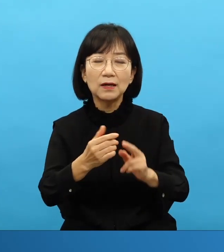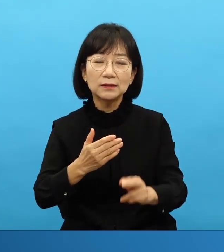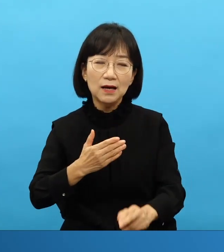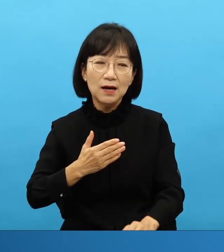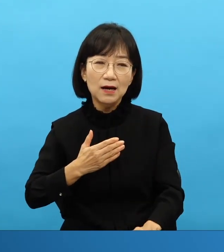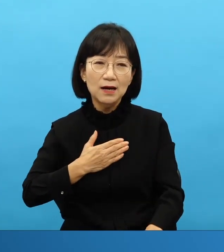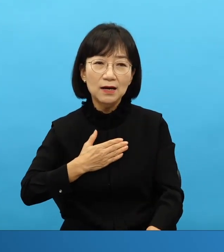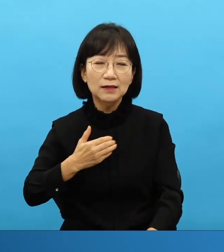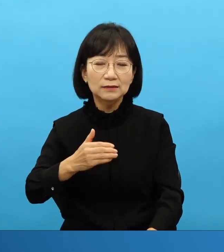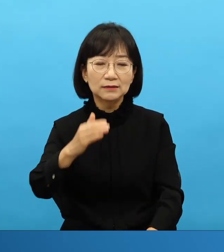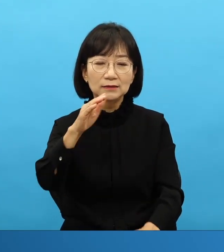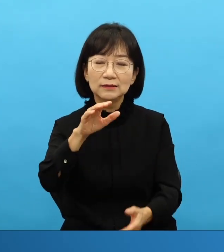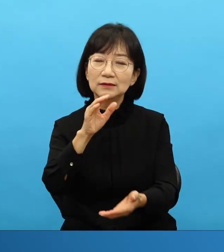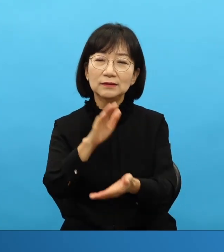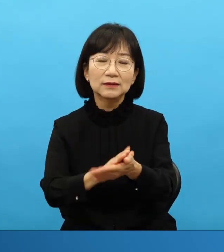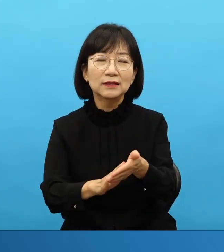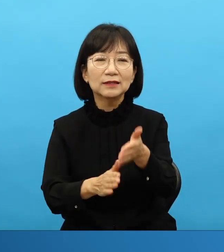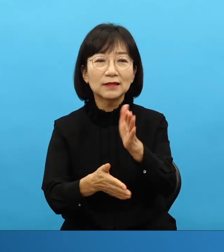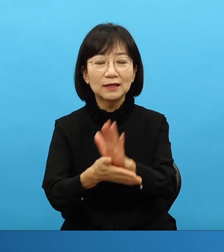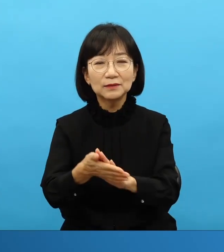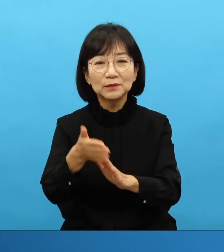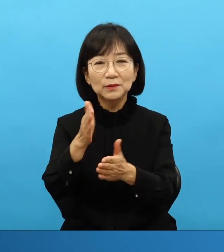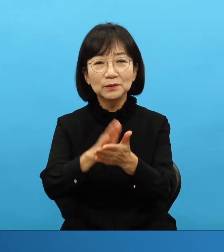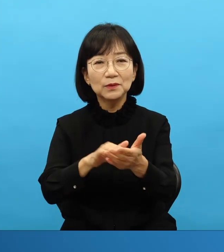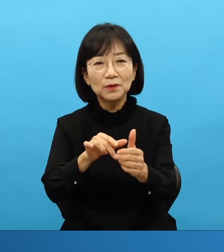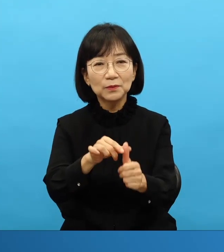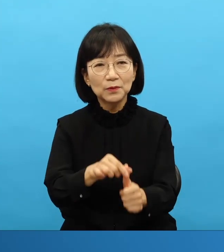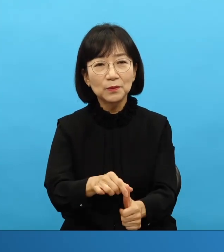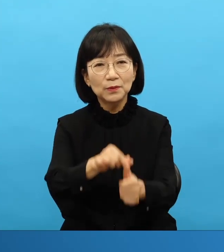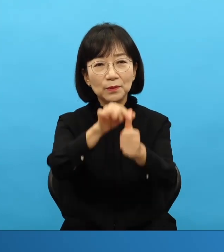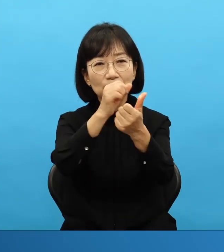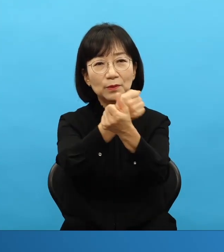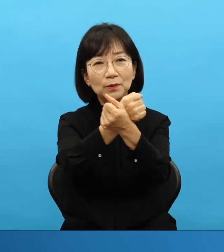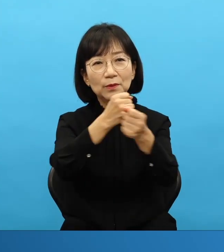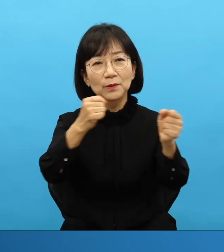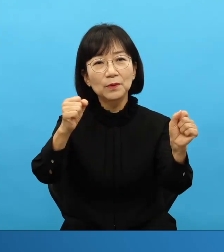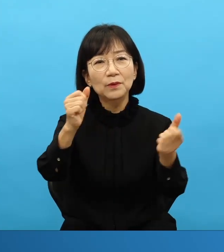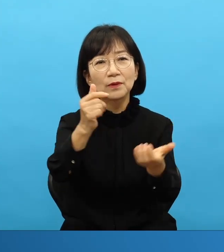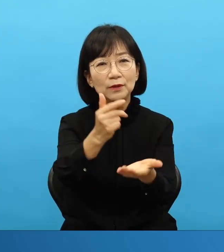세상과 나는 같고 같고